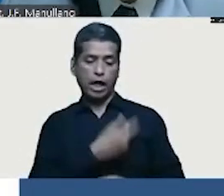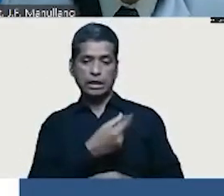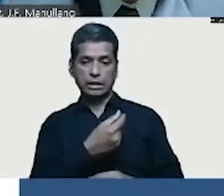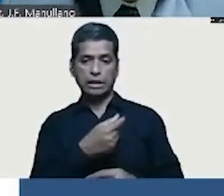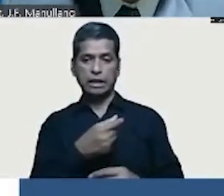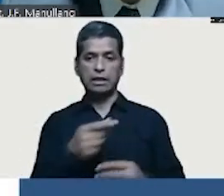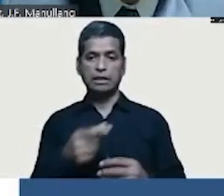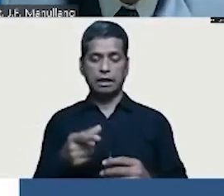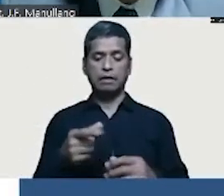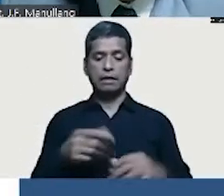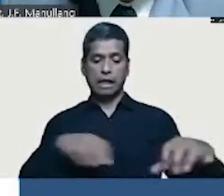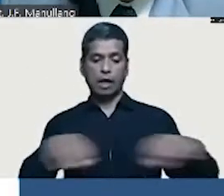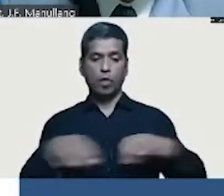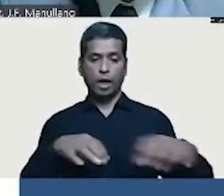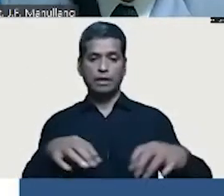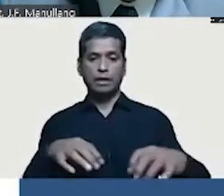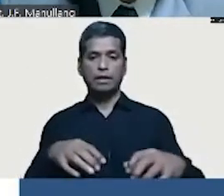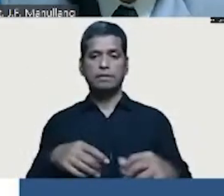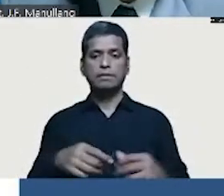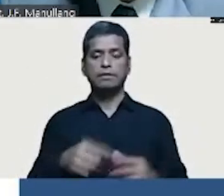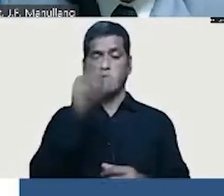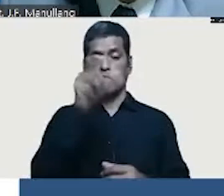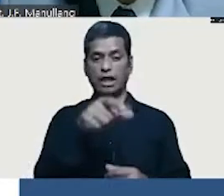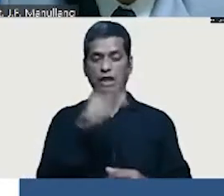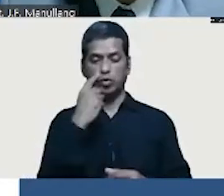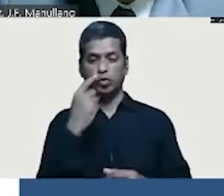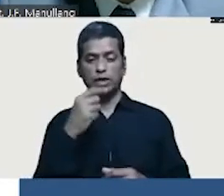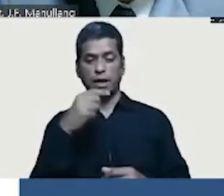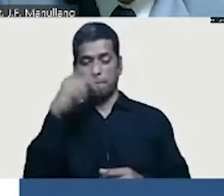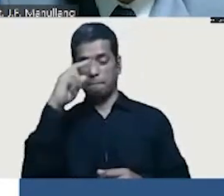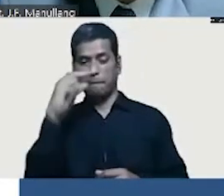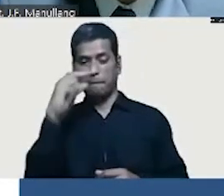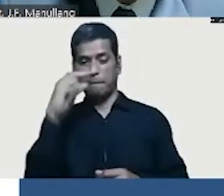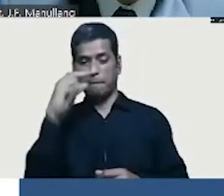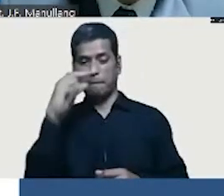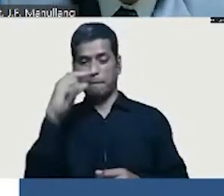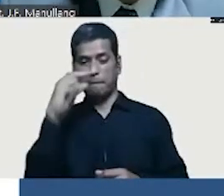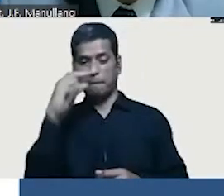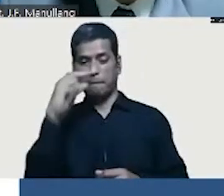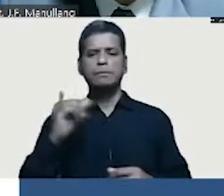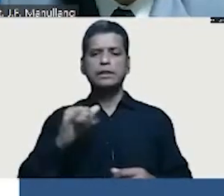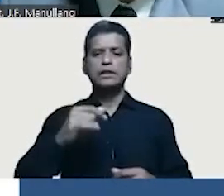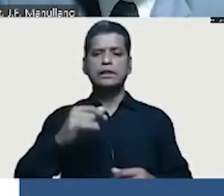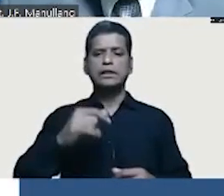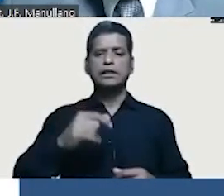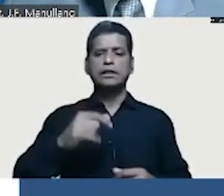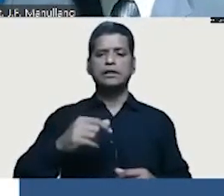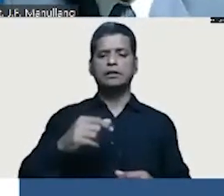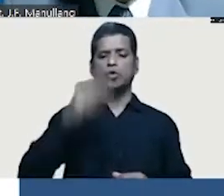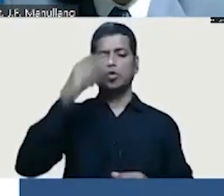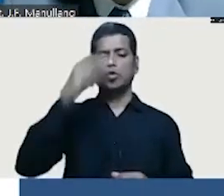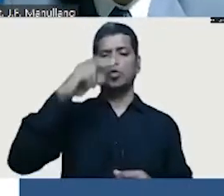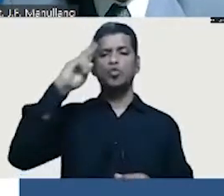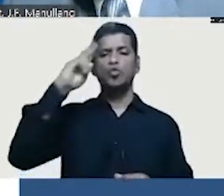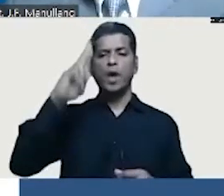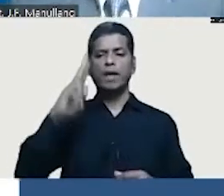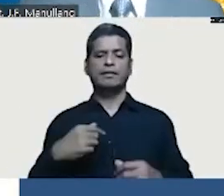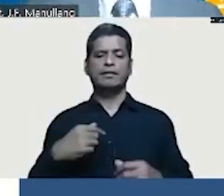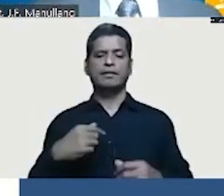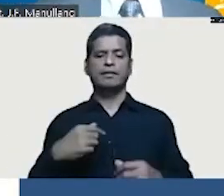tindakannya Dapatkah orang memetik buah anggur dari semak Duri atau buah ara dari rumput Duri jawabnya tidak mungkin